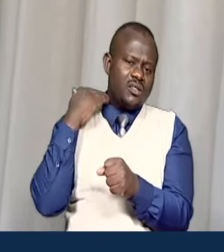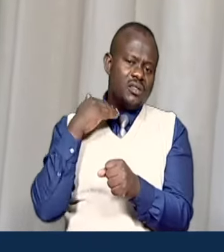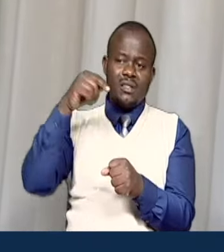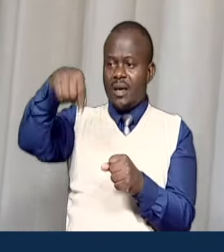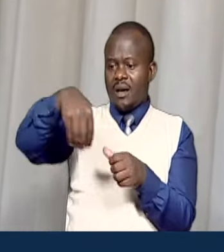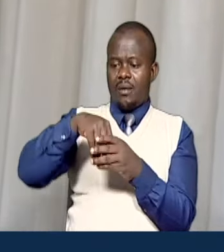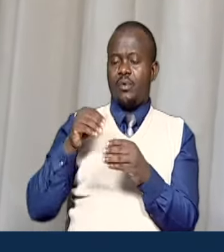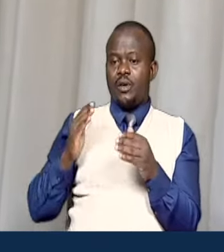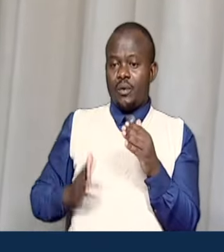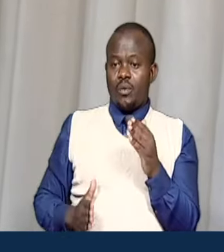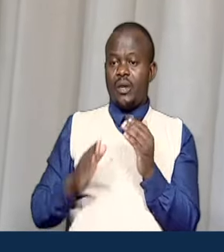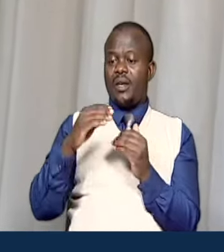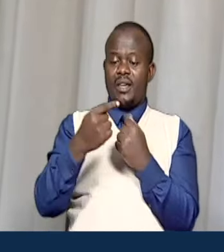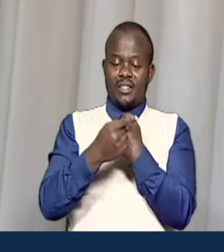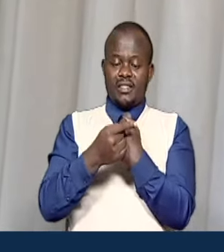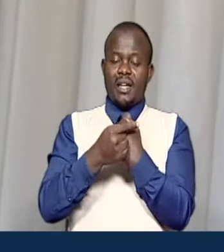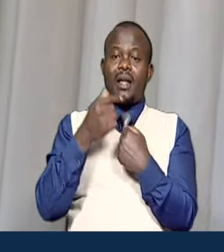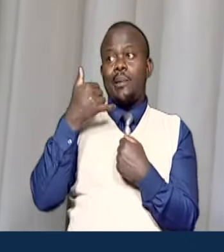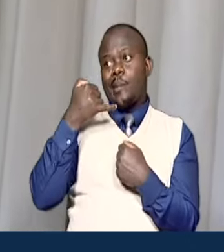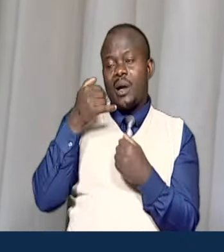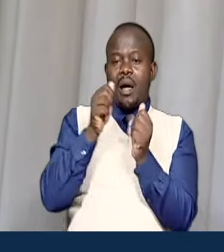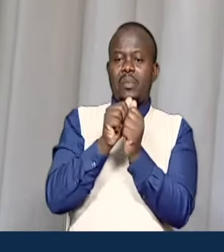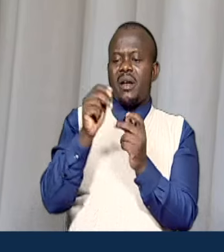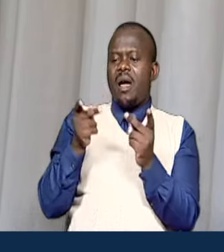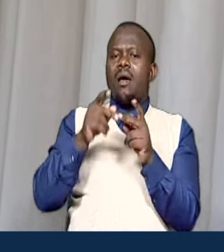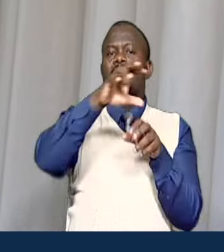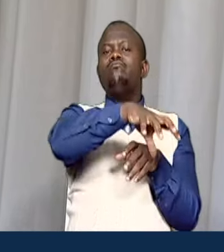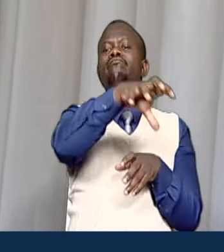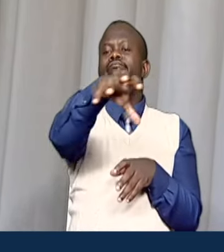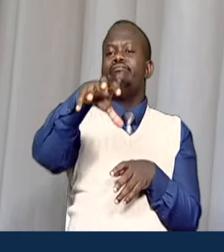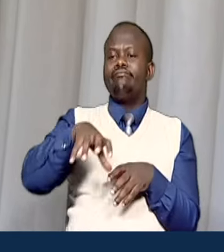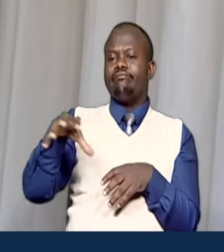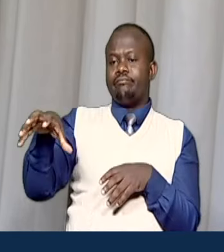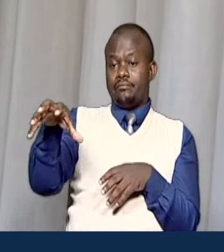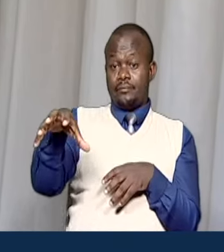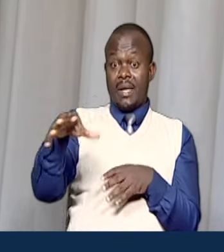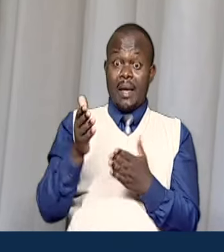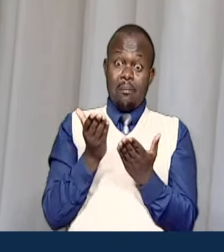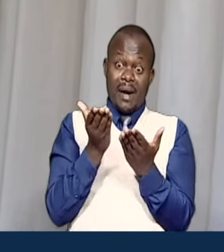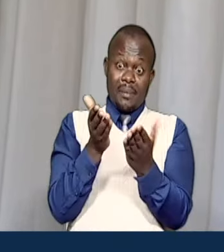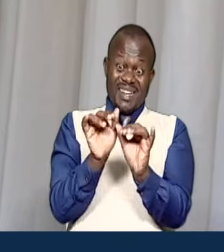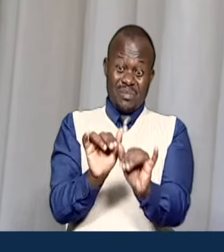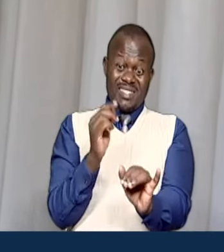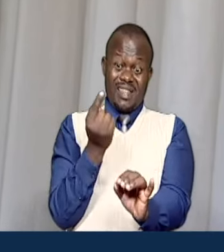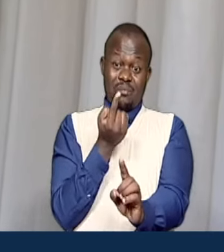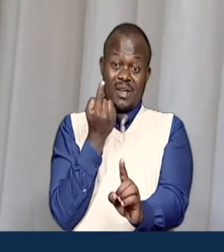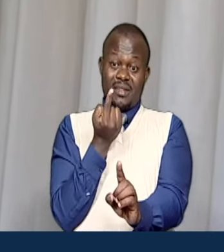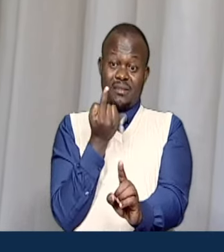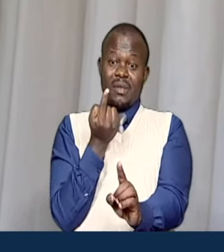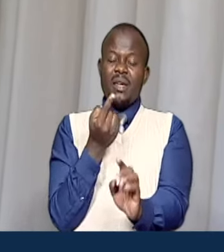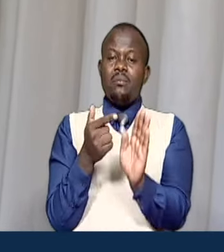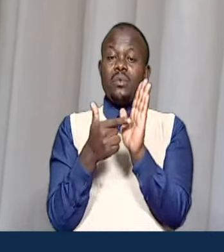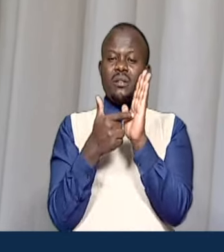Huye, Gisagara na Nyaruguru n'ahandi hafi. Intwaza rero musigaye mwenyine muri ikimenyetso cy'ubwo